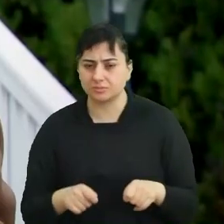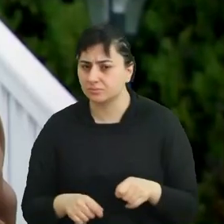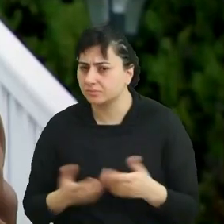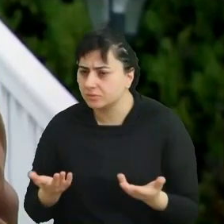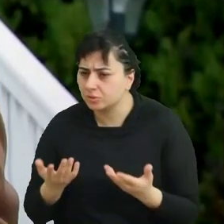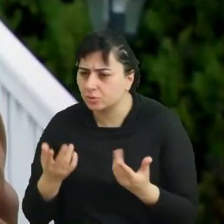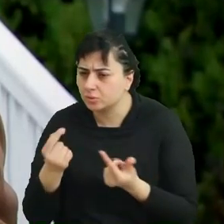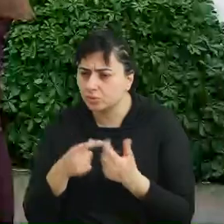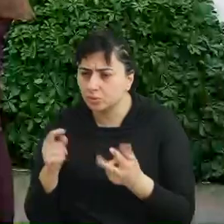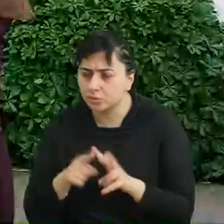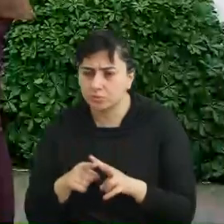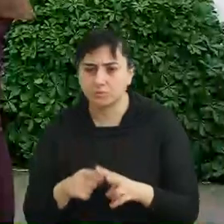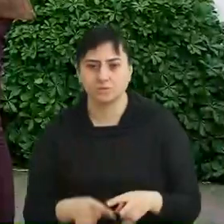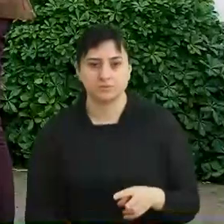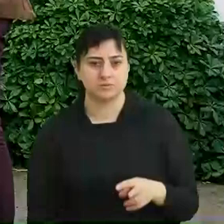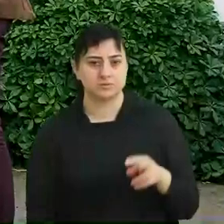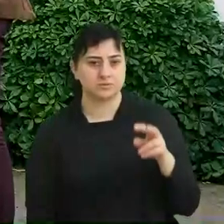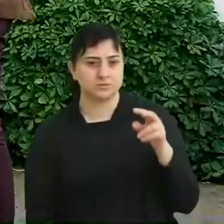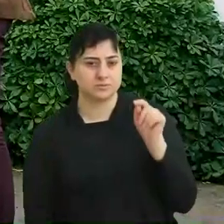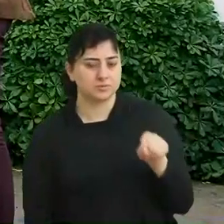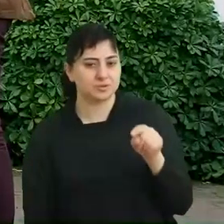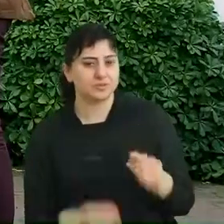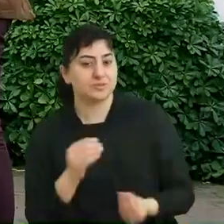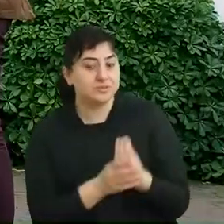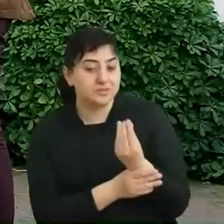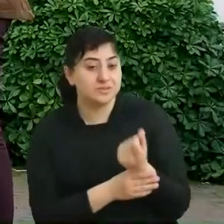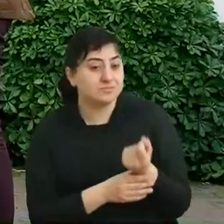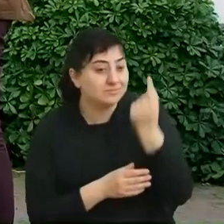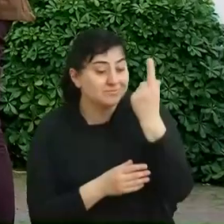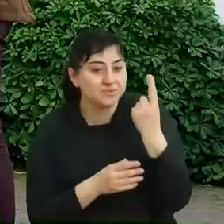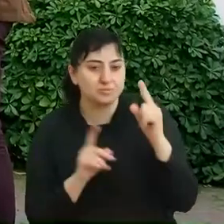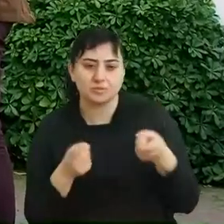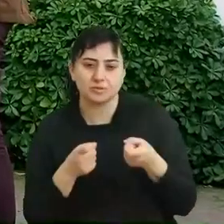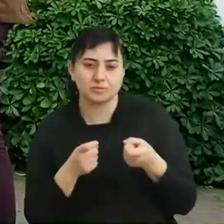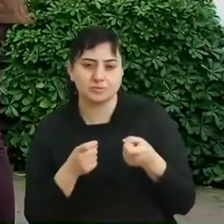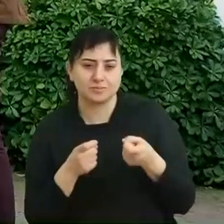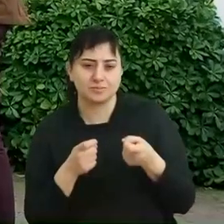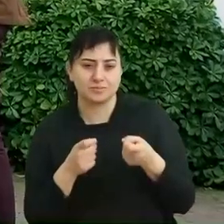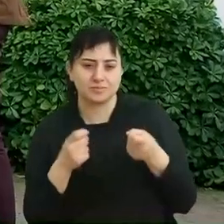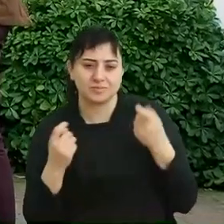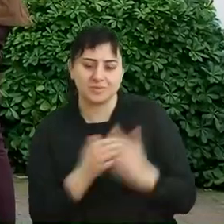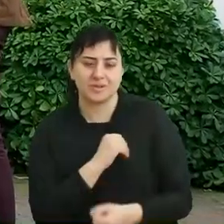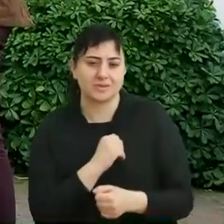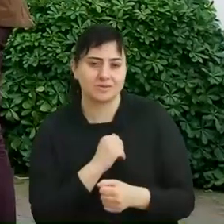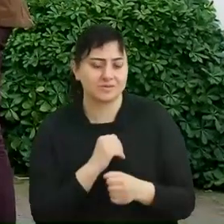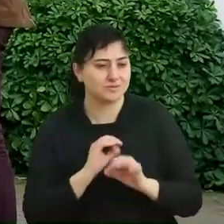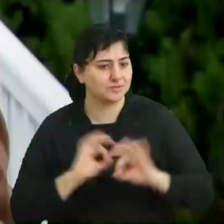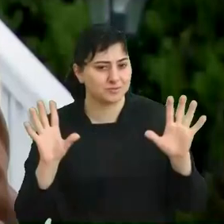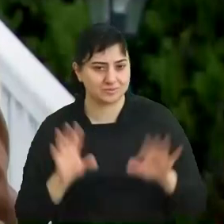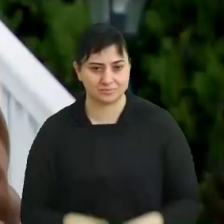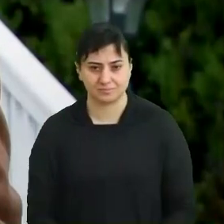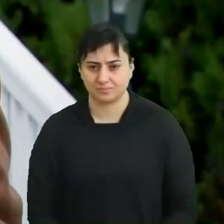mü? Ne ürünü mü? Efendim bir buluş, bir icat. Öyle bir icat buldum ki Sarp, aklım dimağın